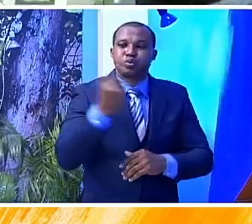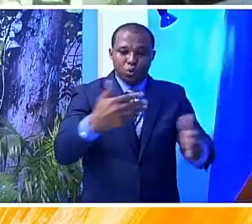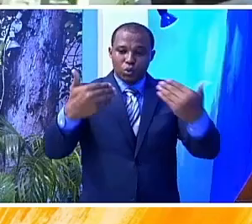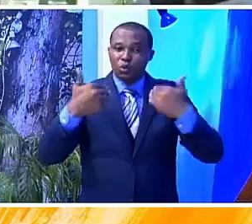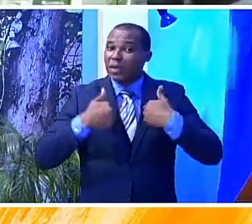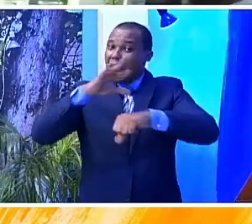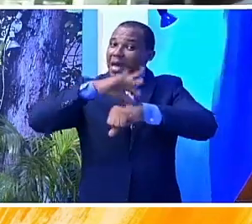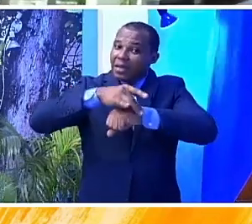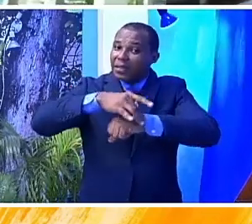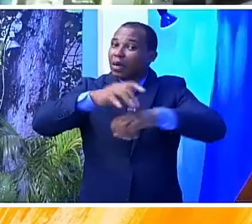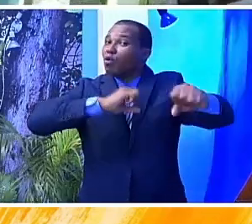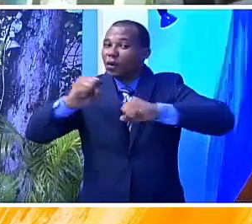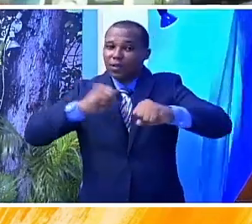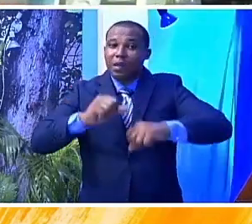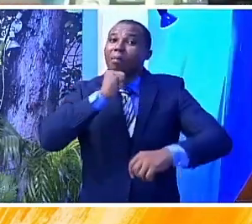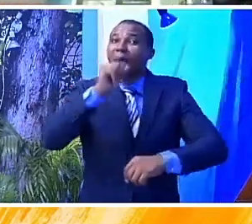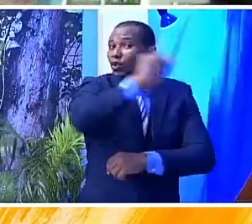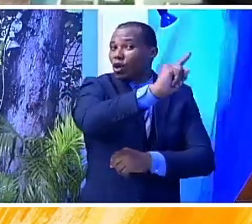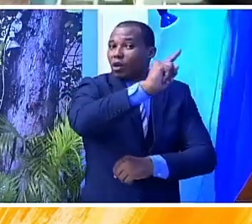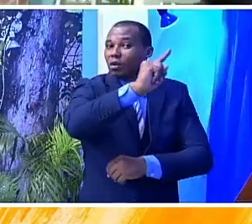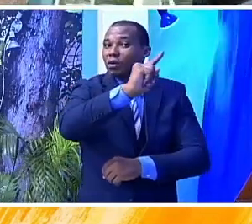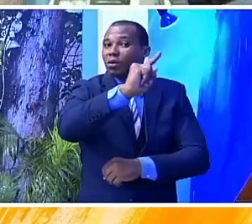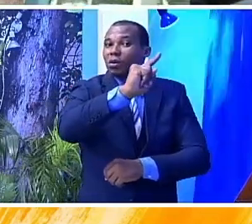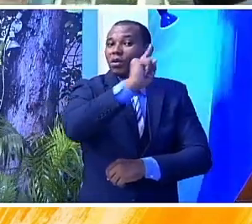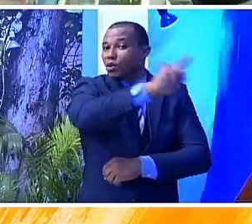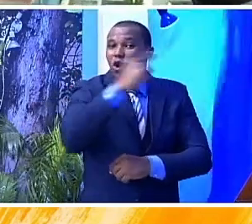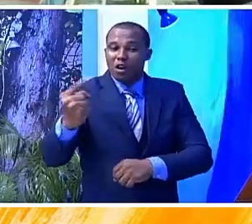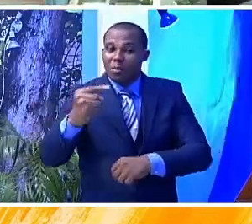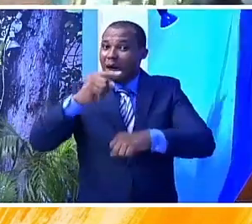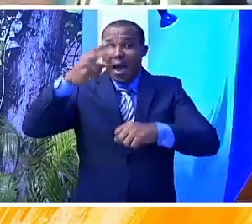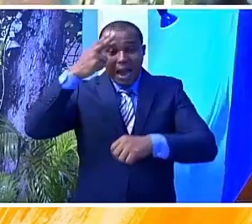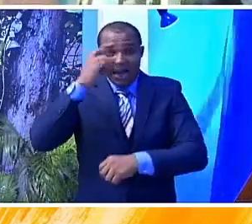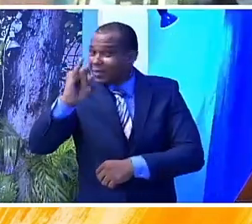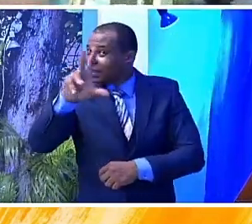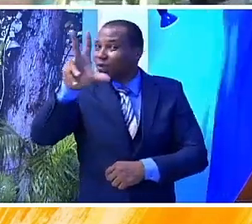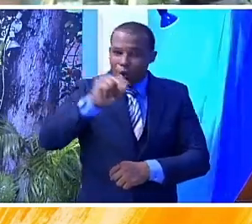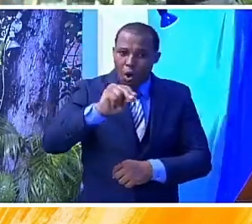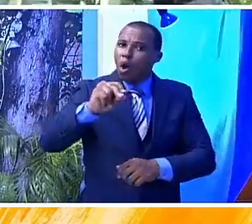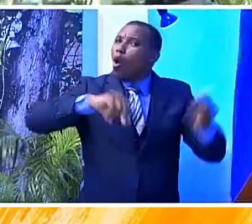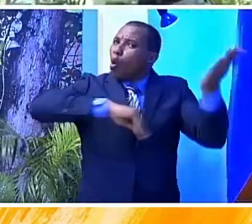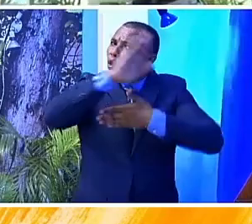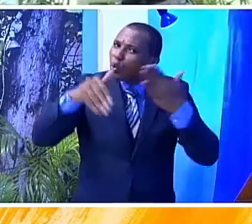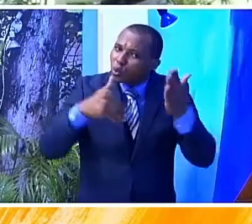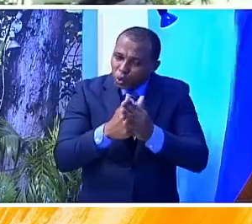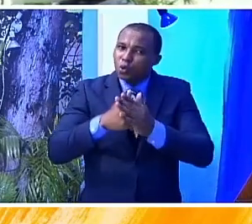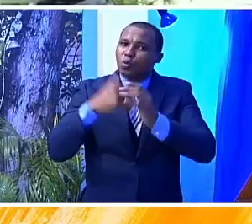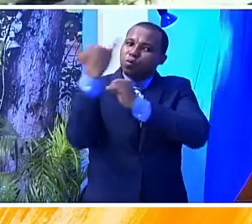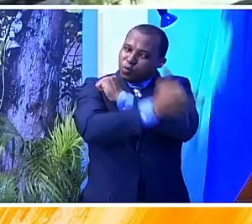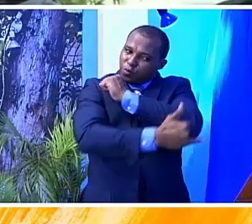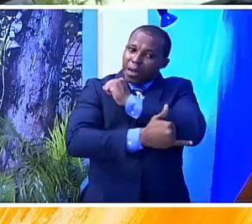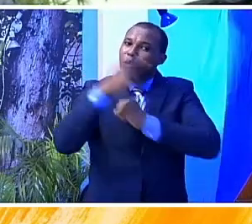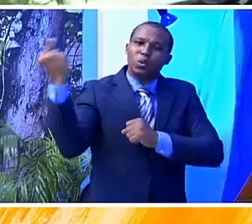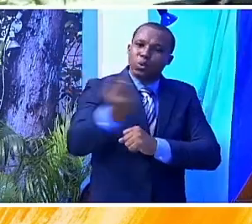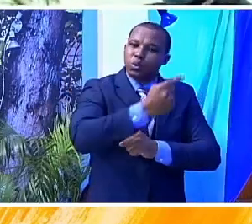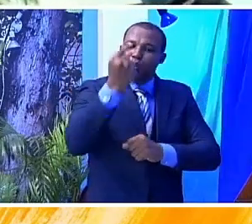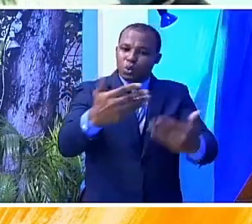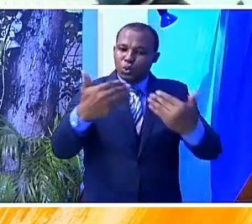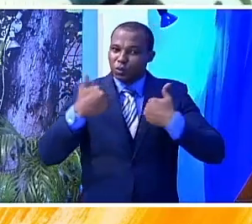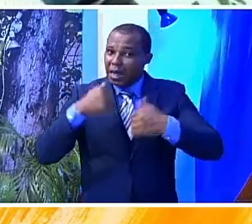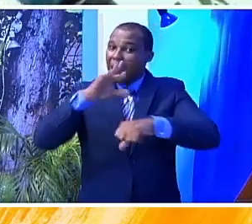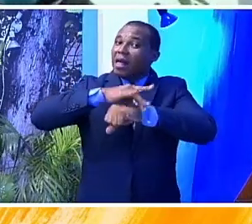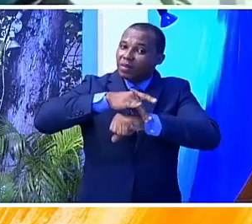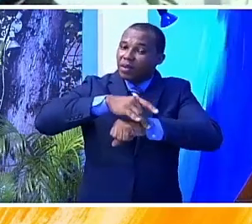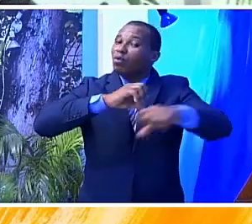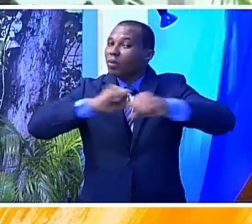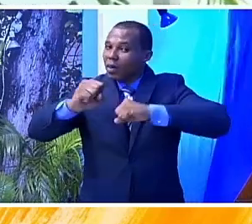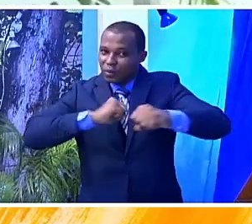Et donc, ce n'est pas seul Haïti qui a un tremblement de terre. Chaque jour, sur la terre, il y a un. Seul bagaille, côté tremblement de terre,